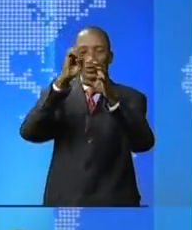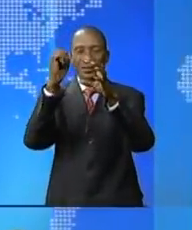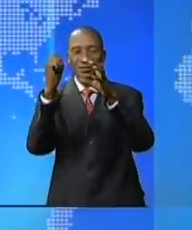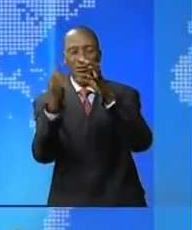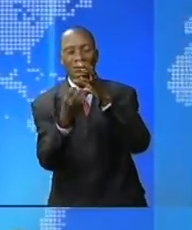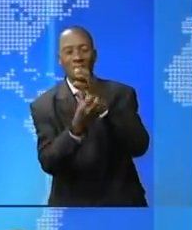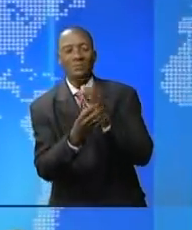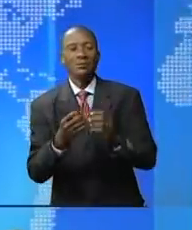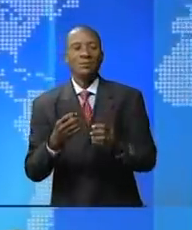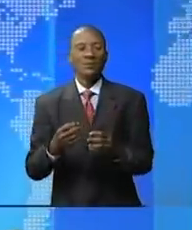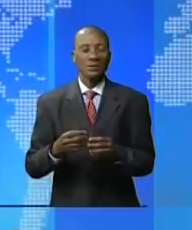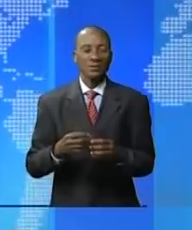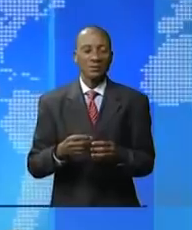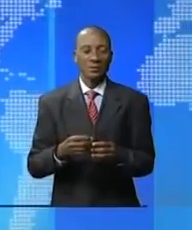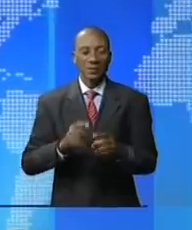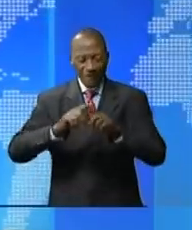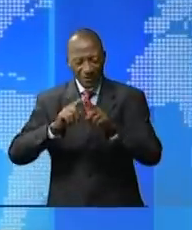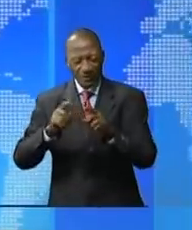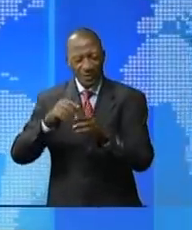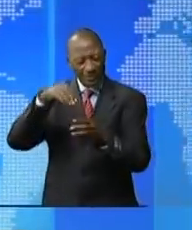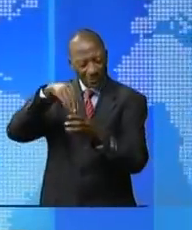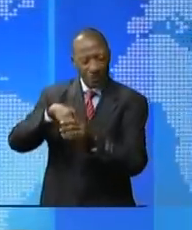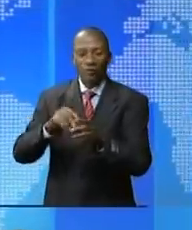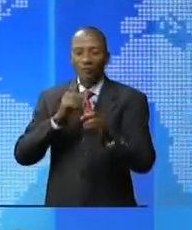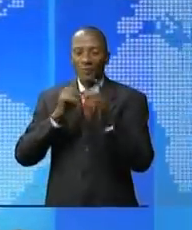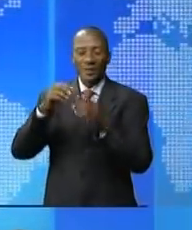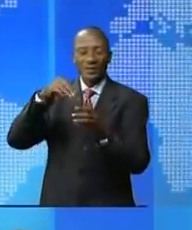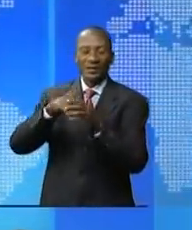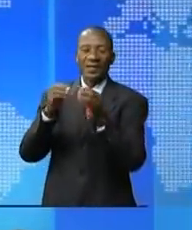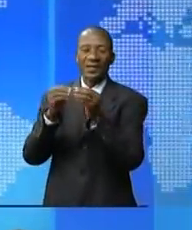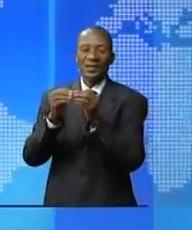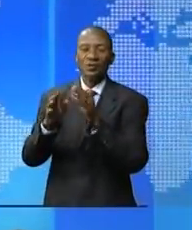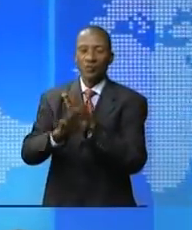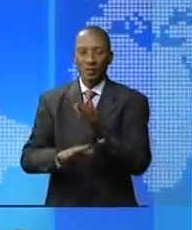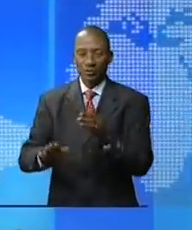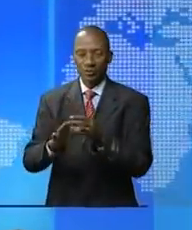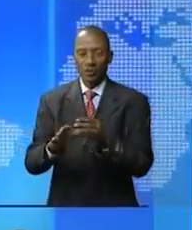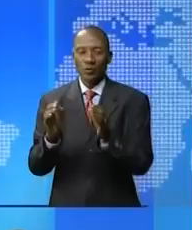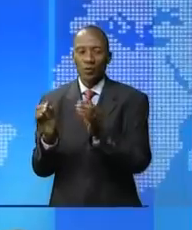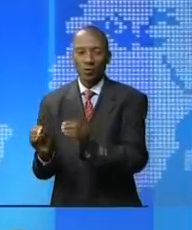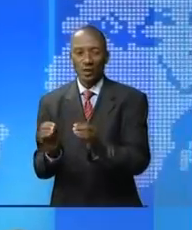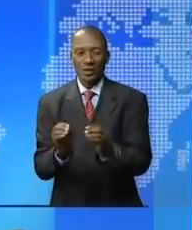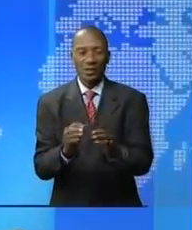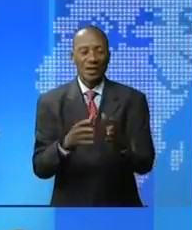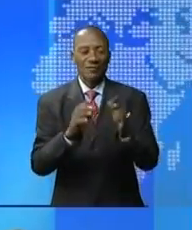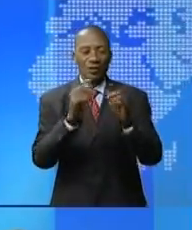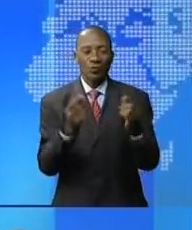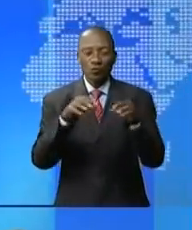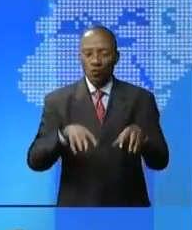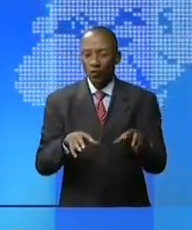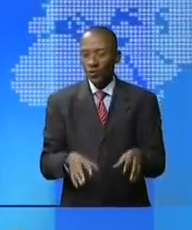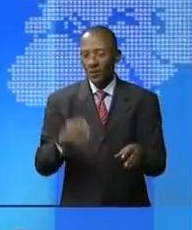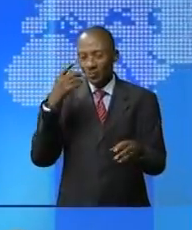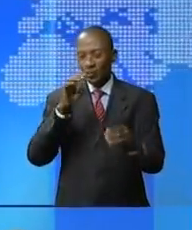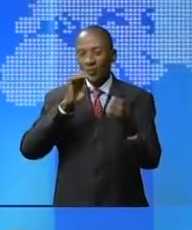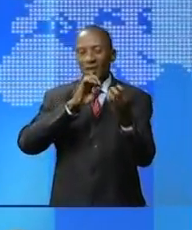climatique. C'est le thème qui sera développé au cours d'un atelier national organisé par l'Agence congolaise de la transition écologique et du